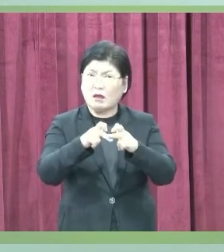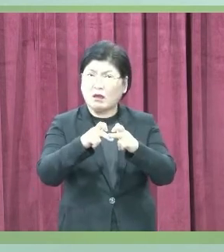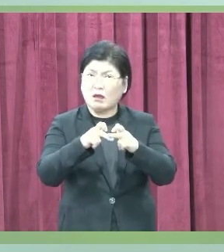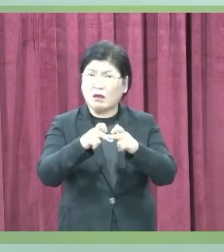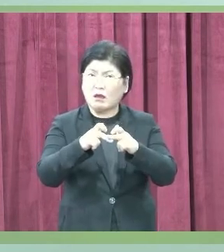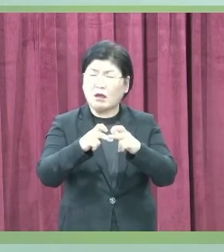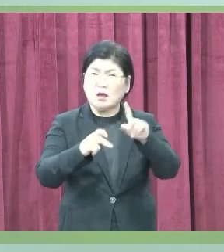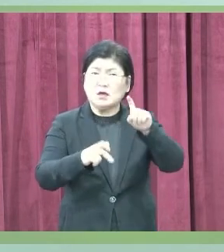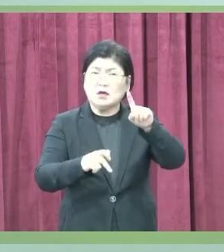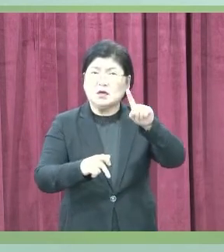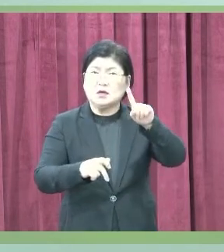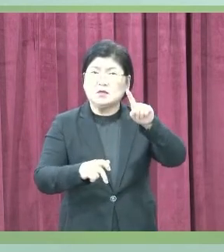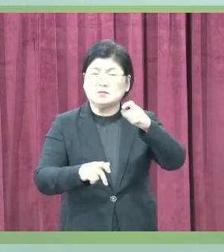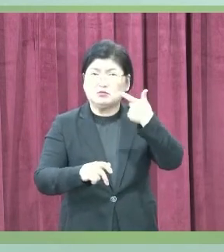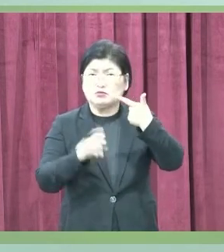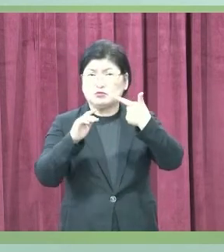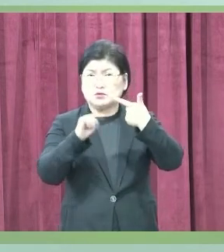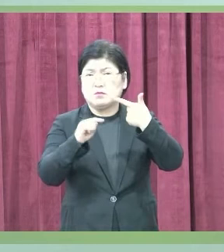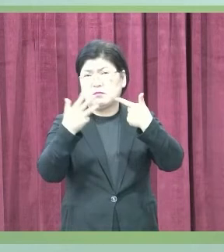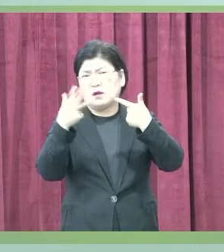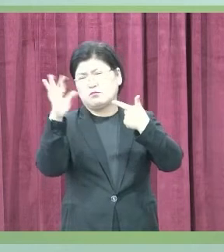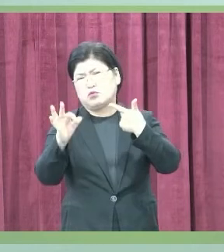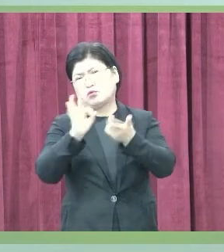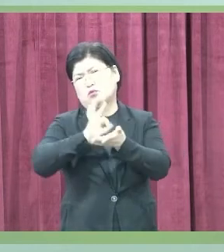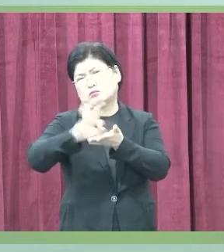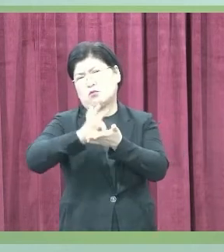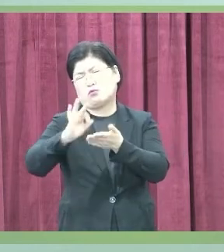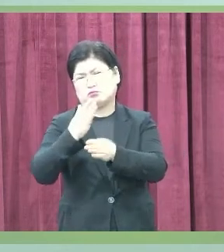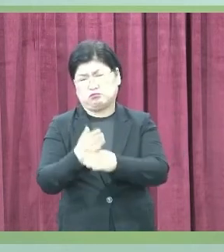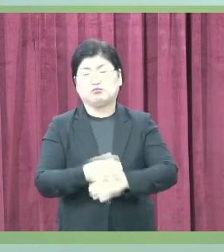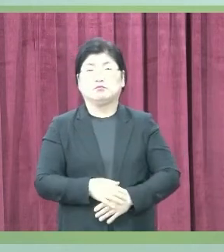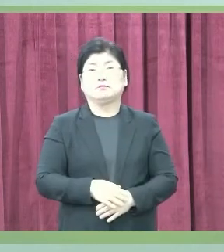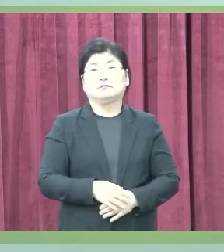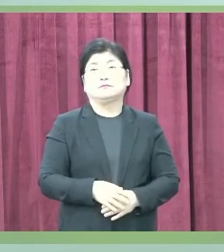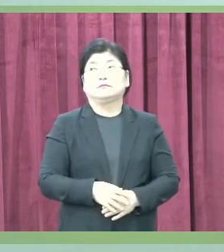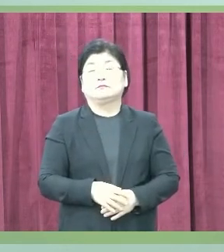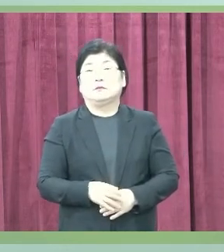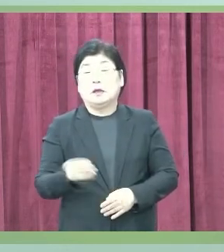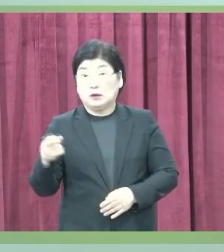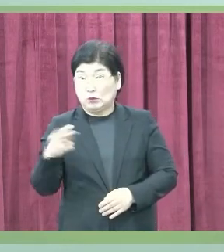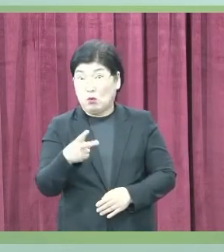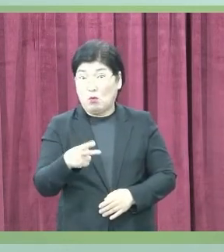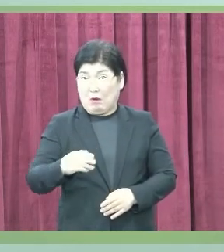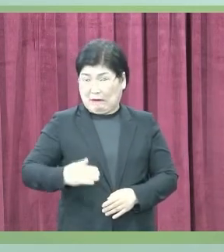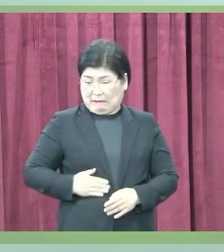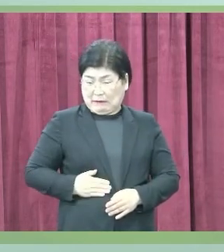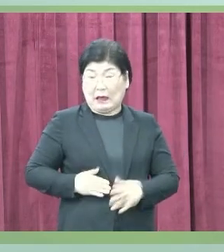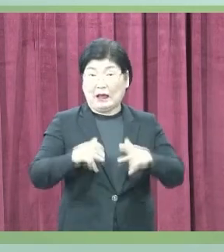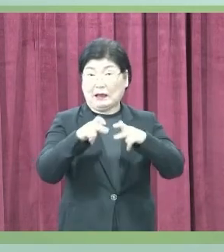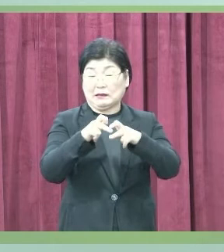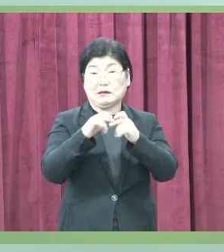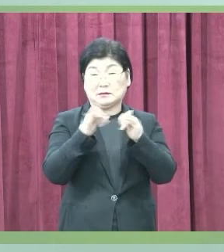진료비의 16.8%를 지출하고 있습니다. 그렇죠? 그 다음에 간장애인 같은